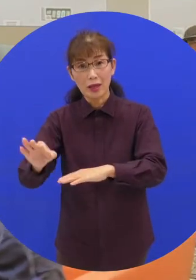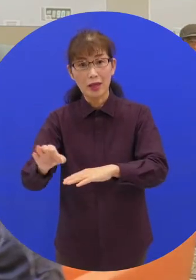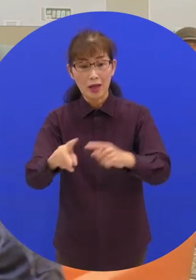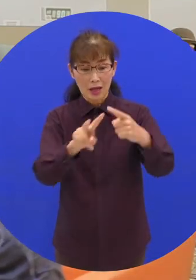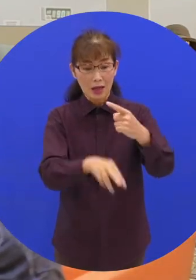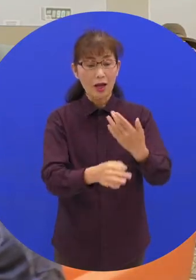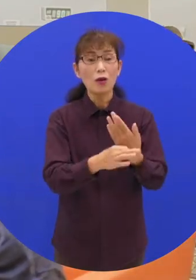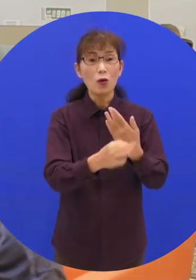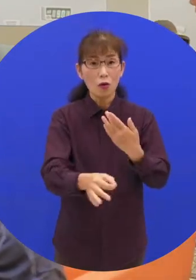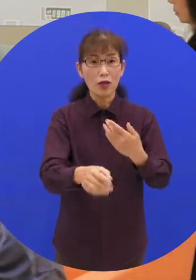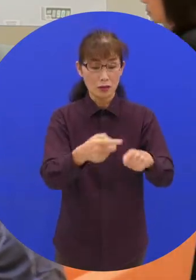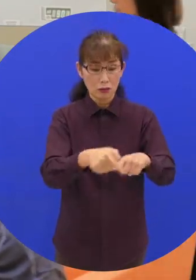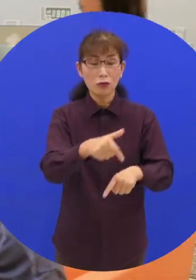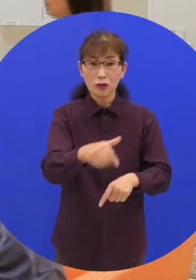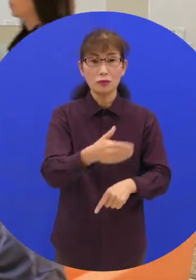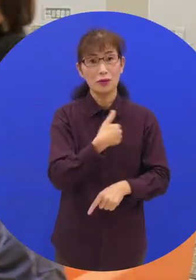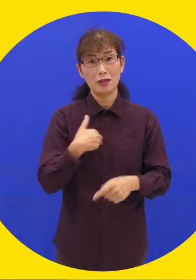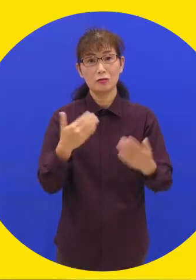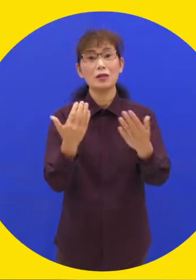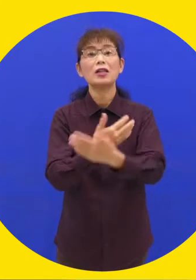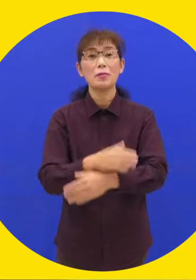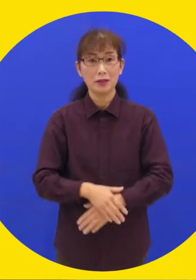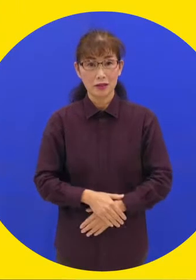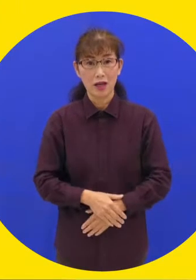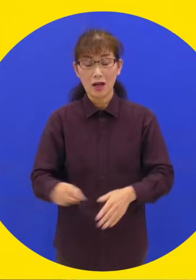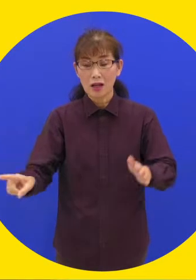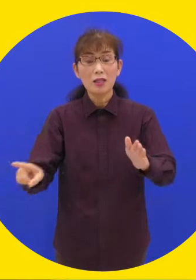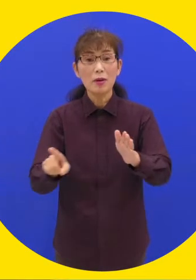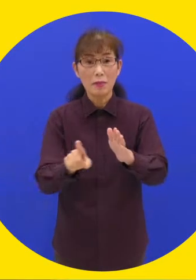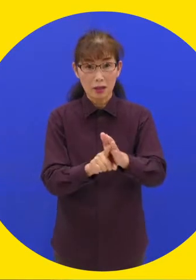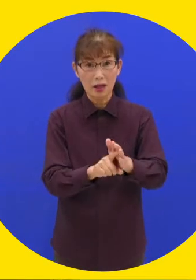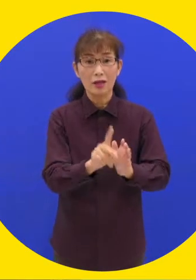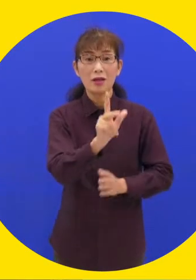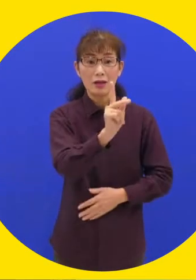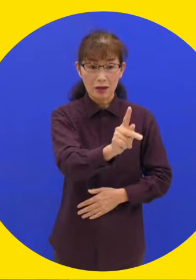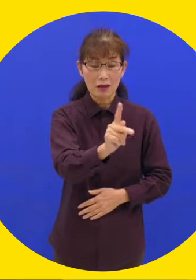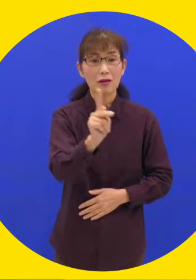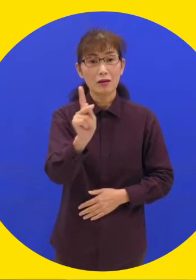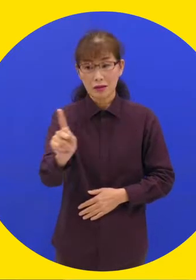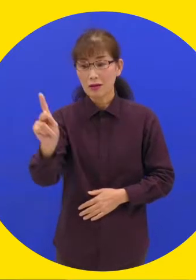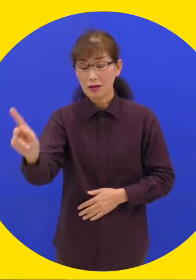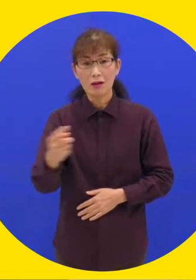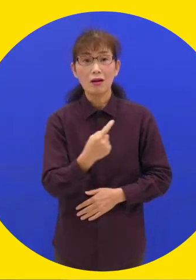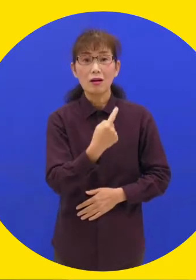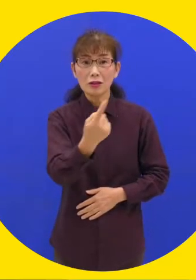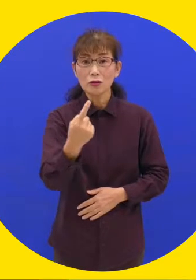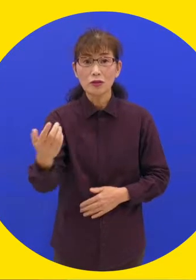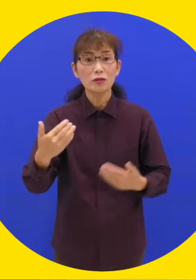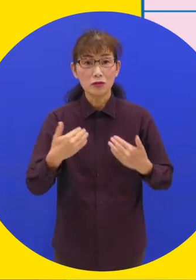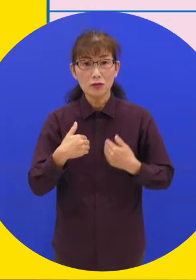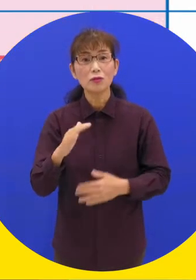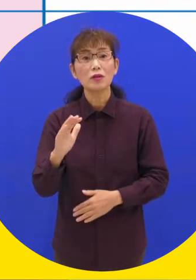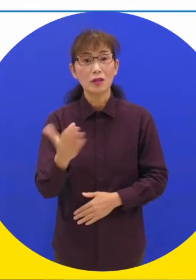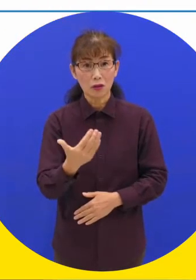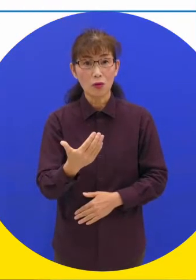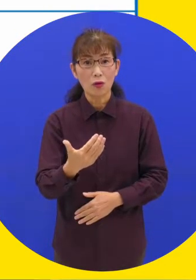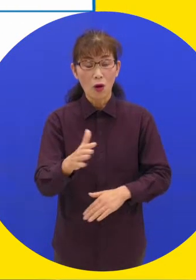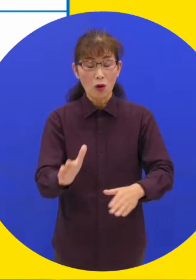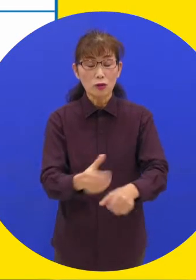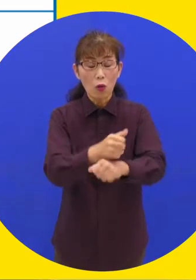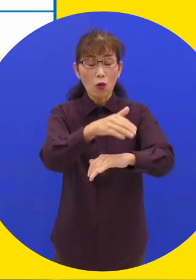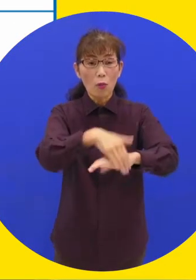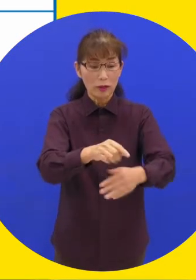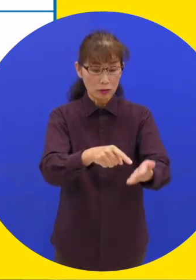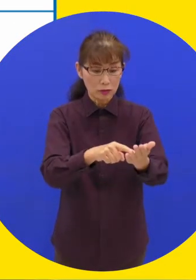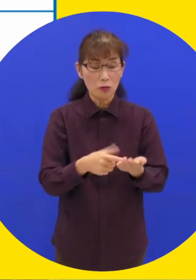護保険の一部の手続きができるようになりました。本庁舎ではこれまではそれぞれ別の課に行く必要がありましたが、総合